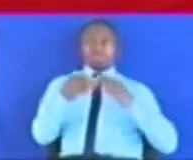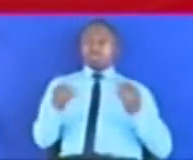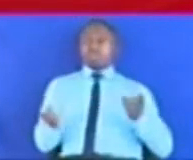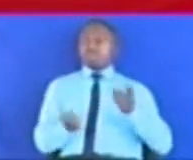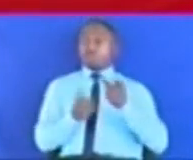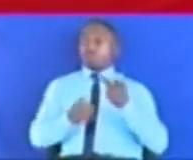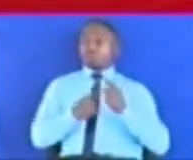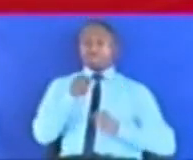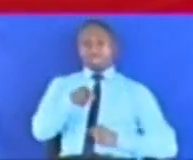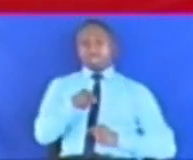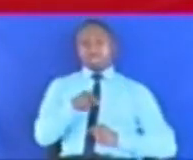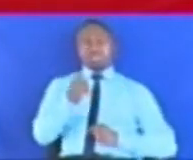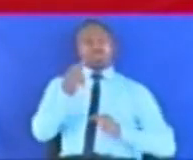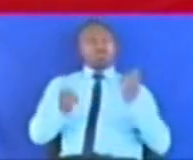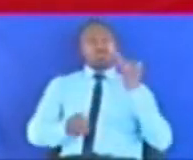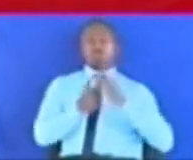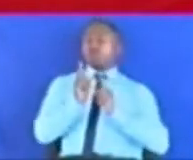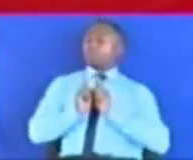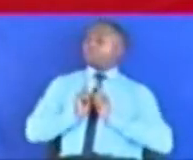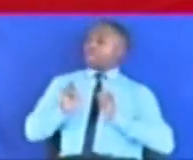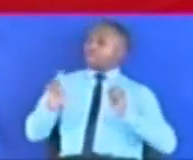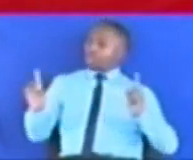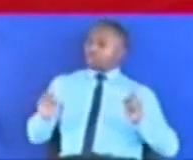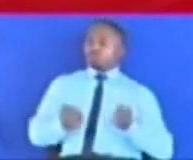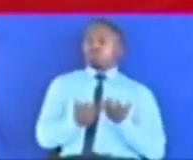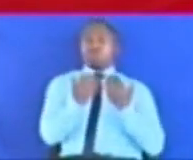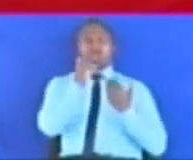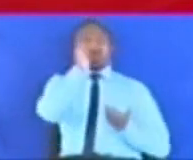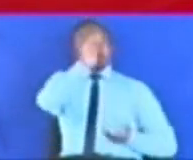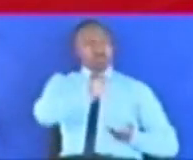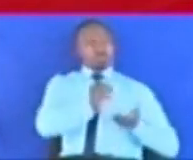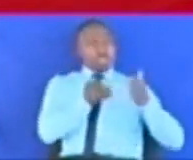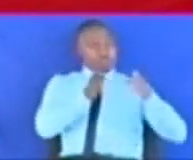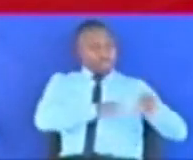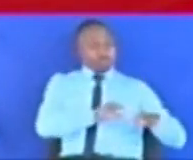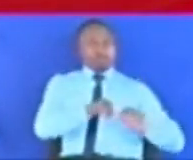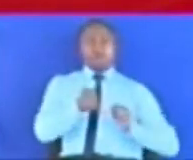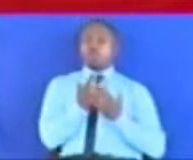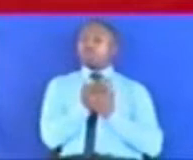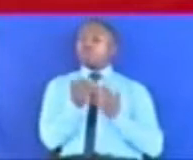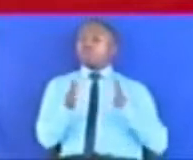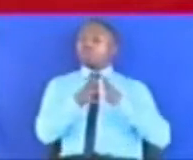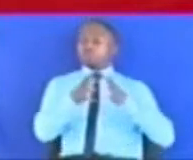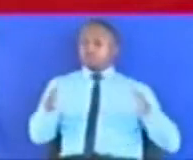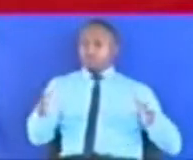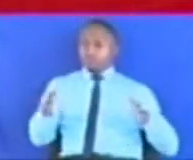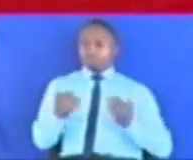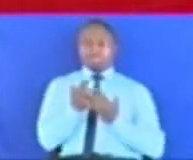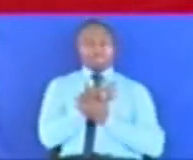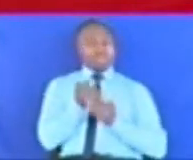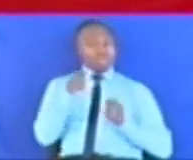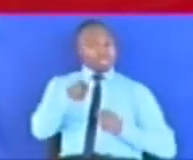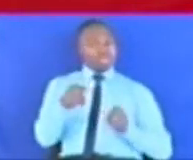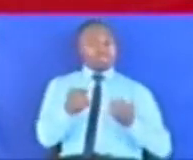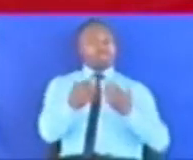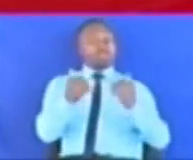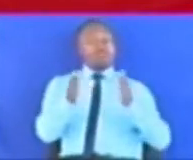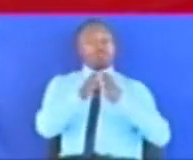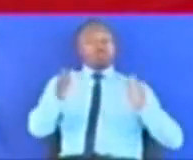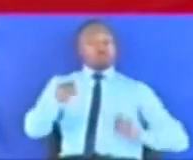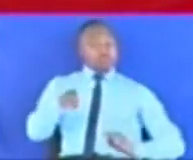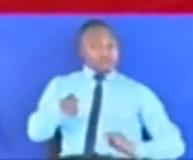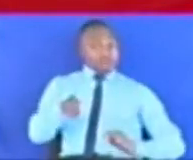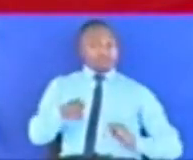na safari ndefu tuliyotoka kule tumeweza kuzipunguza, lakini bado idadi hii ni kubwa. Na idadi hii